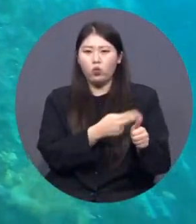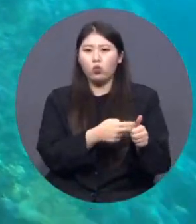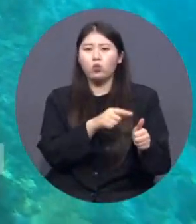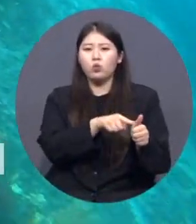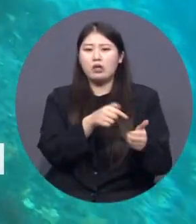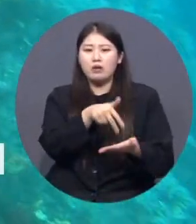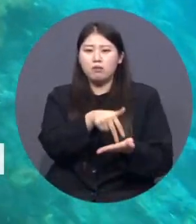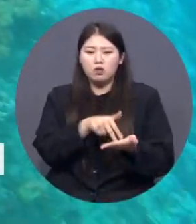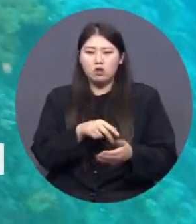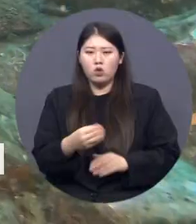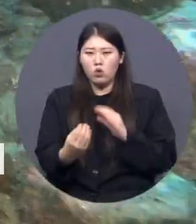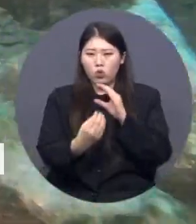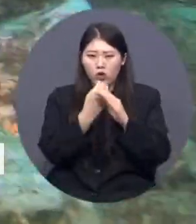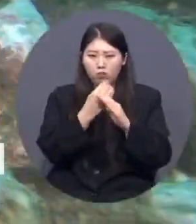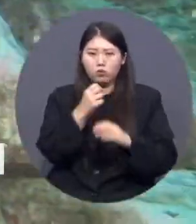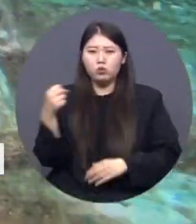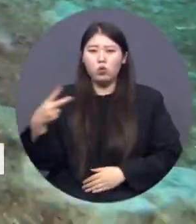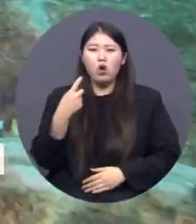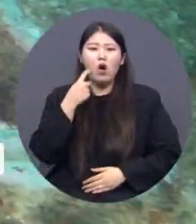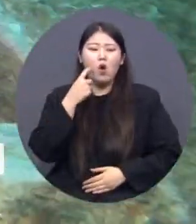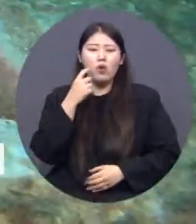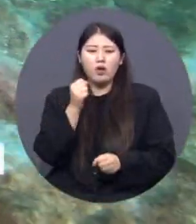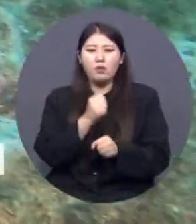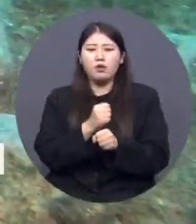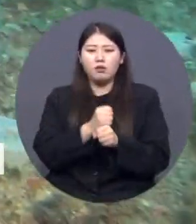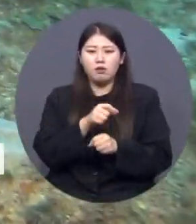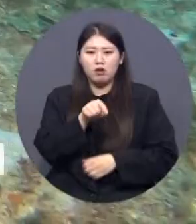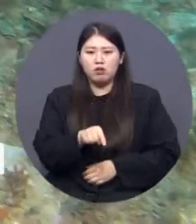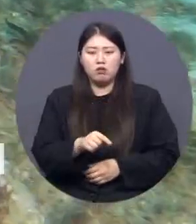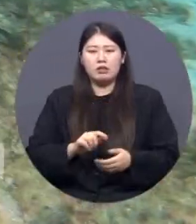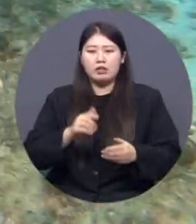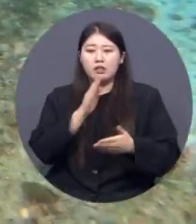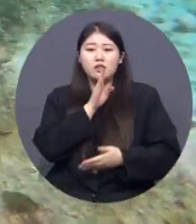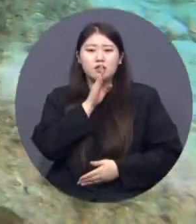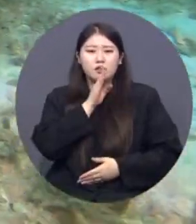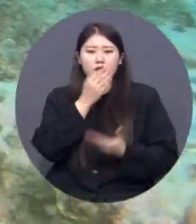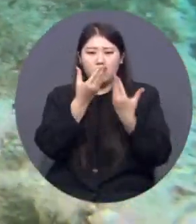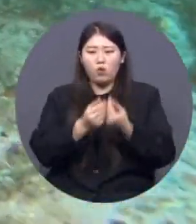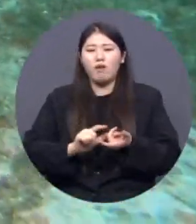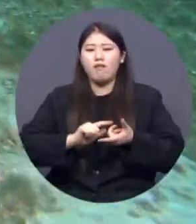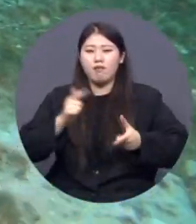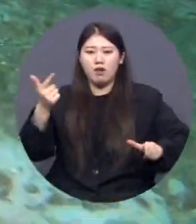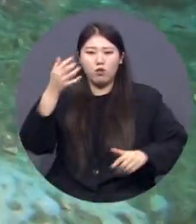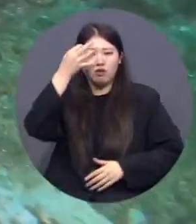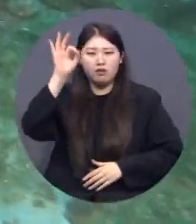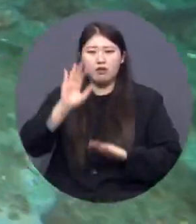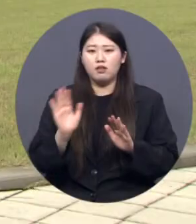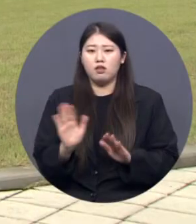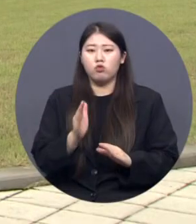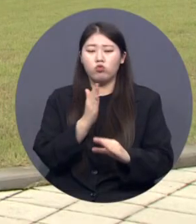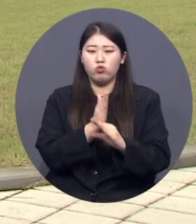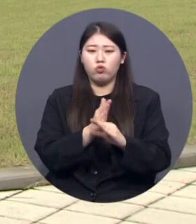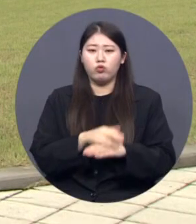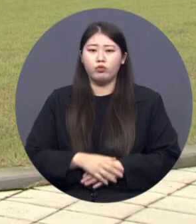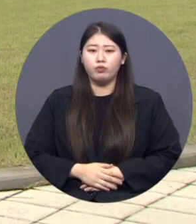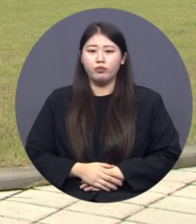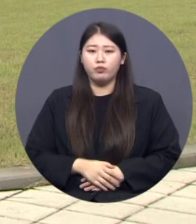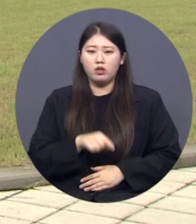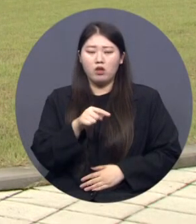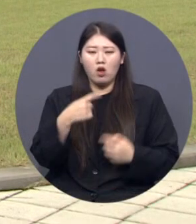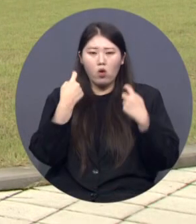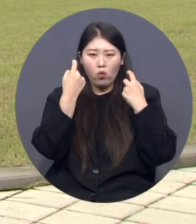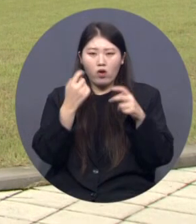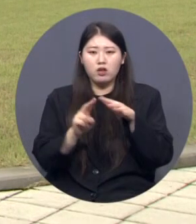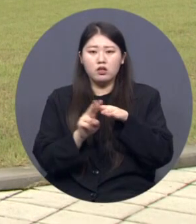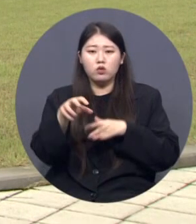뇌물수수와 허위 용역 보고서 작성 혐의는 사실과 전혀 다르다며 혐의를 전면 부인했습니다. 해당 관광